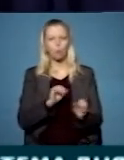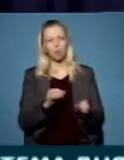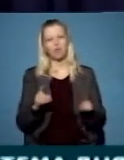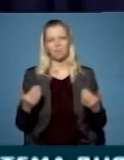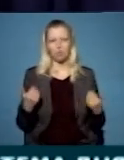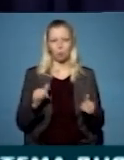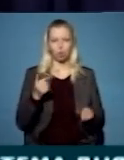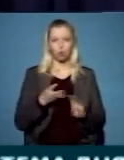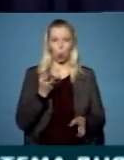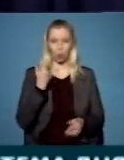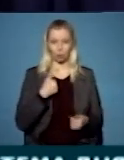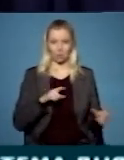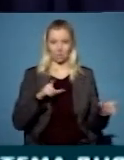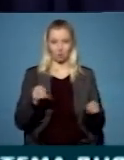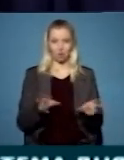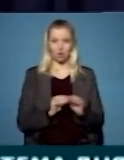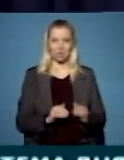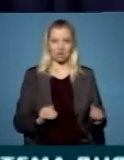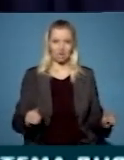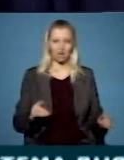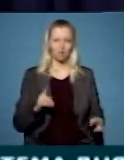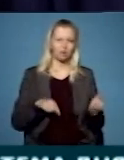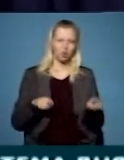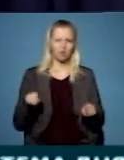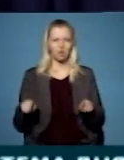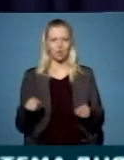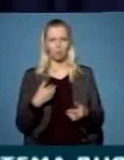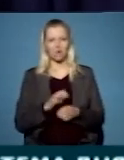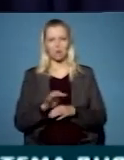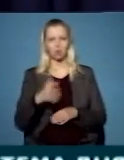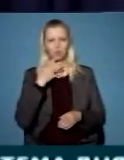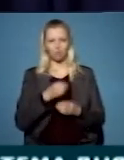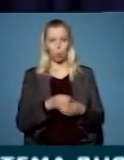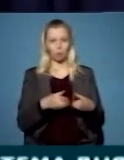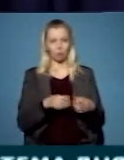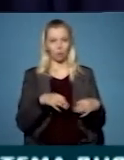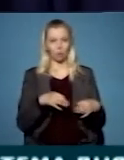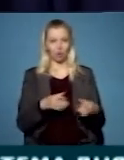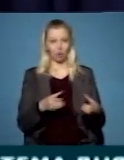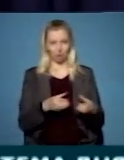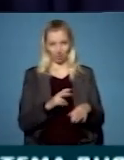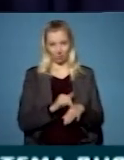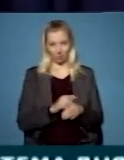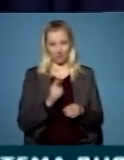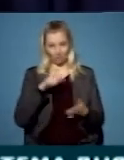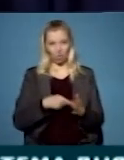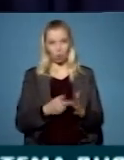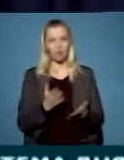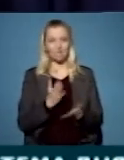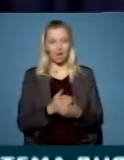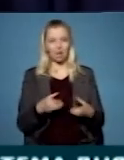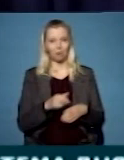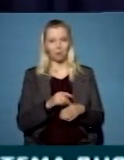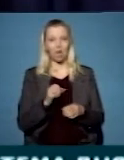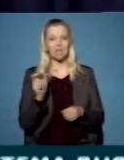відпочивати. В першу чергу, коли нам їхали туди з дітьми. Час від часу ми направляли туди свої екіпажі з метою. Навіть коли є екіпаж